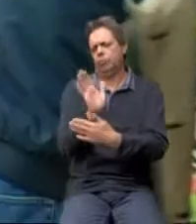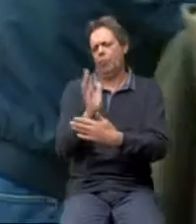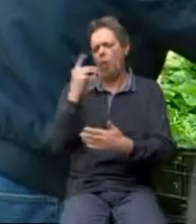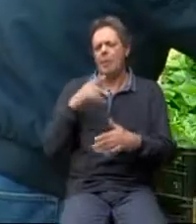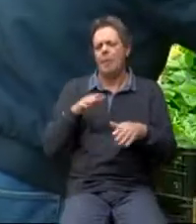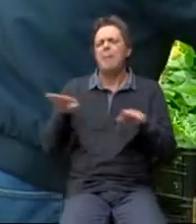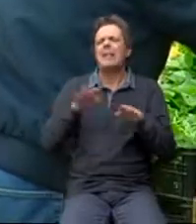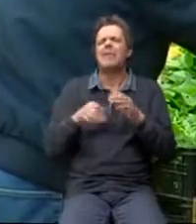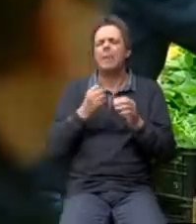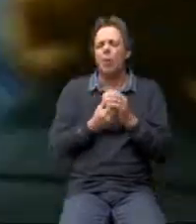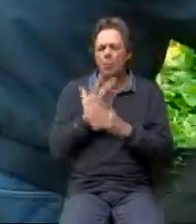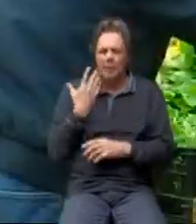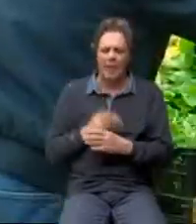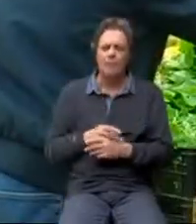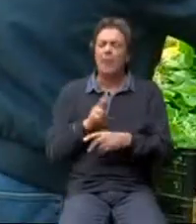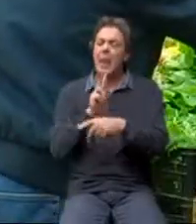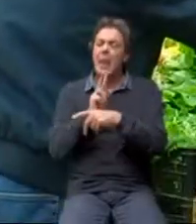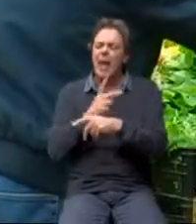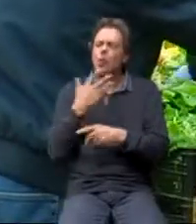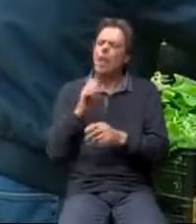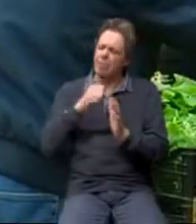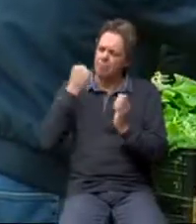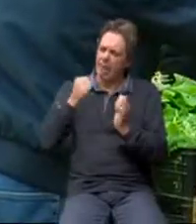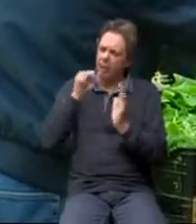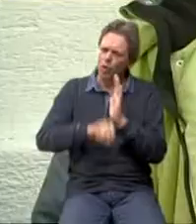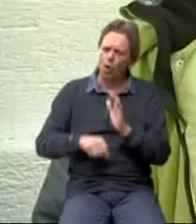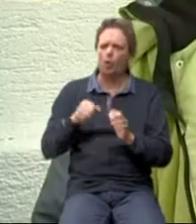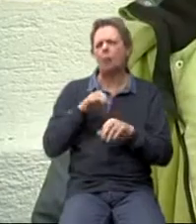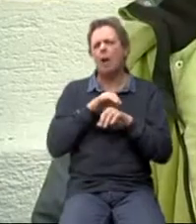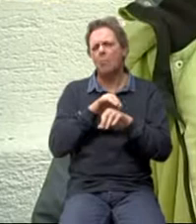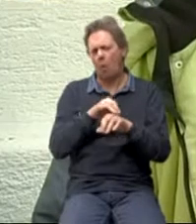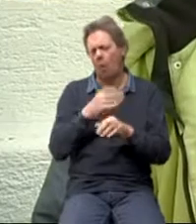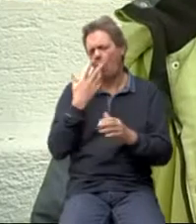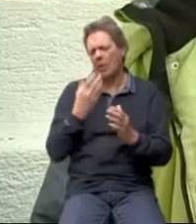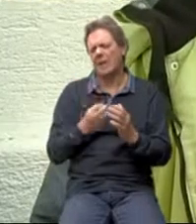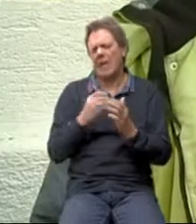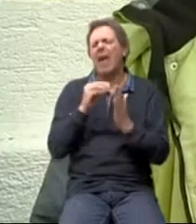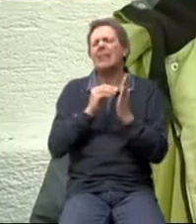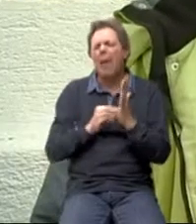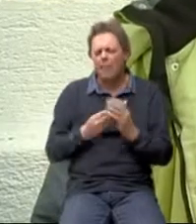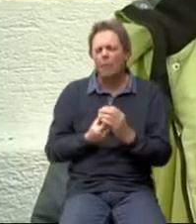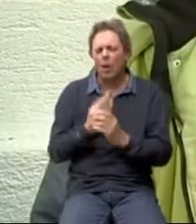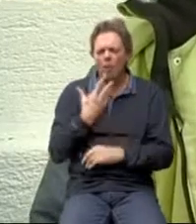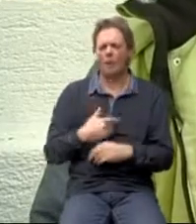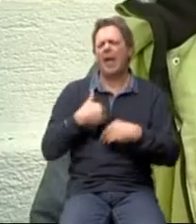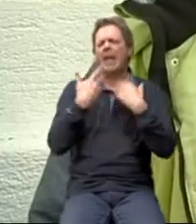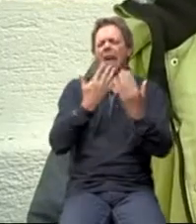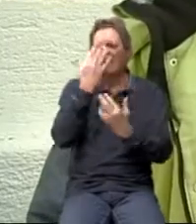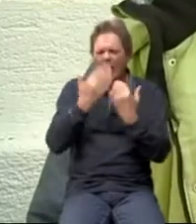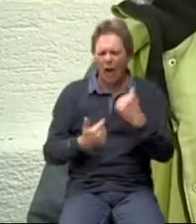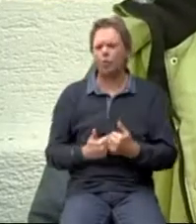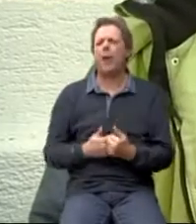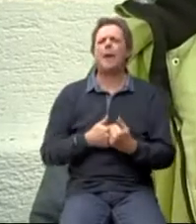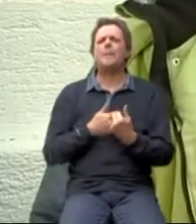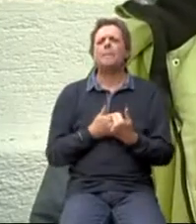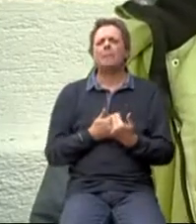poljoprivrede. Nadzor eko proizvoda vrlo je strog. Moramo voditi dnevnik proizvodnje, moramo im dostaviti sve račune, otpremnice,